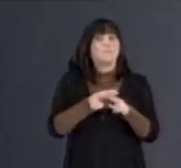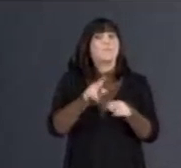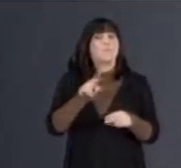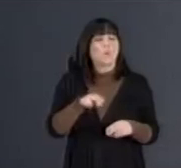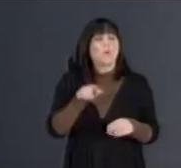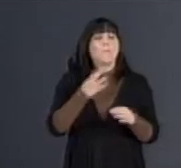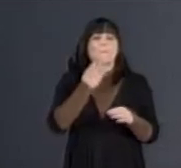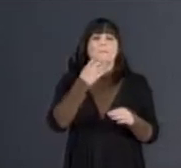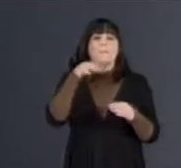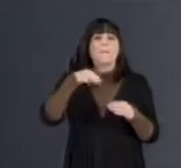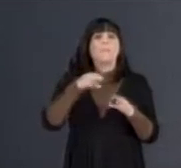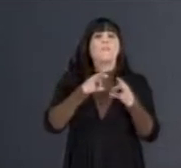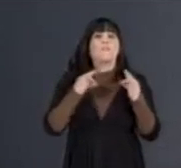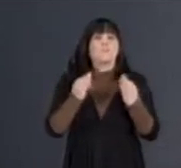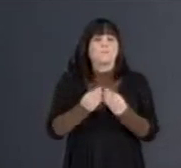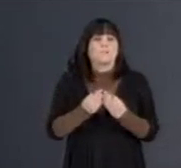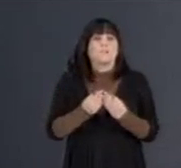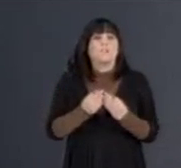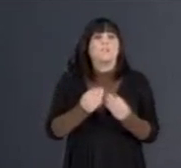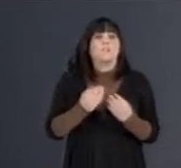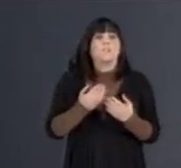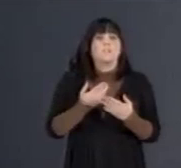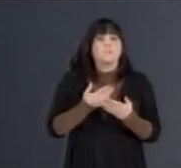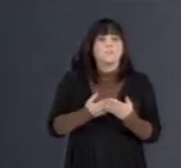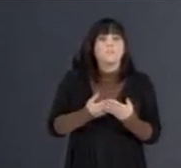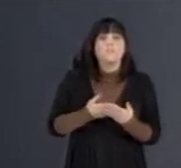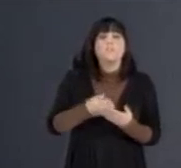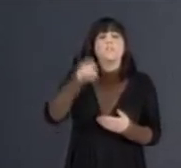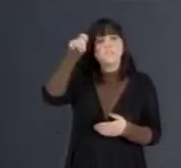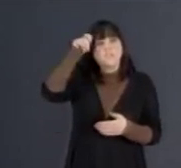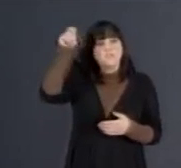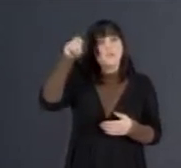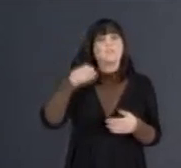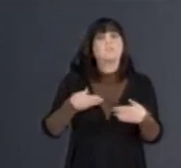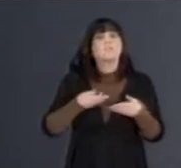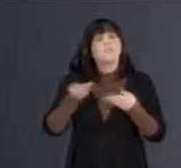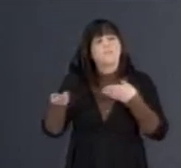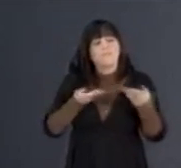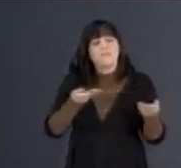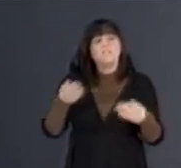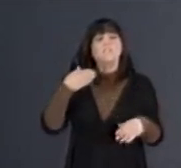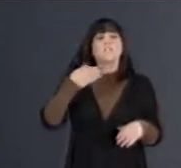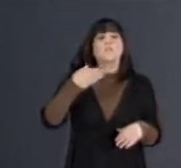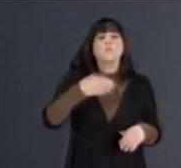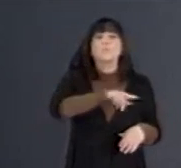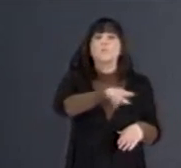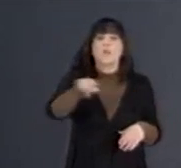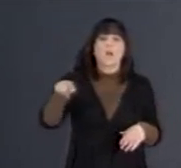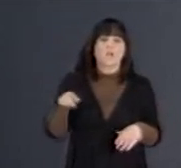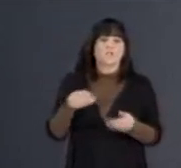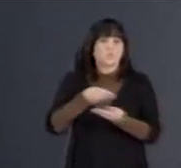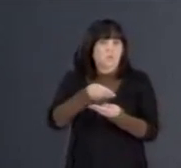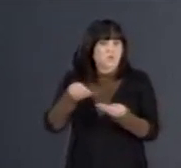biex tkun għalat speċi u dajt il-kul ħat, dajt il-kul t-ta' situazzjoni